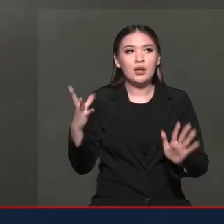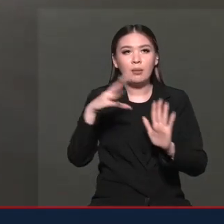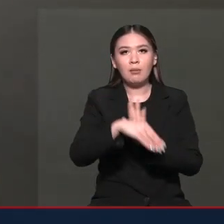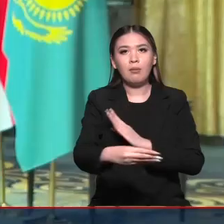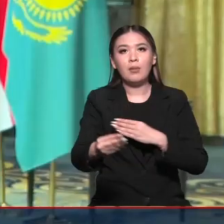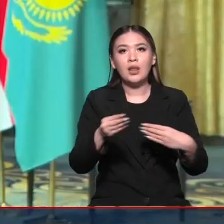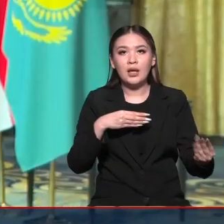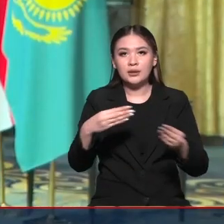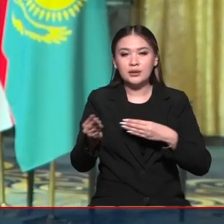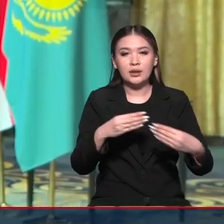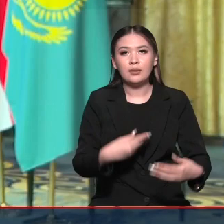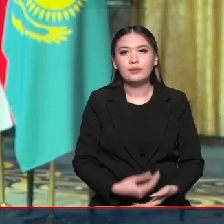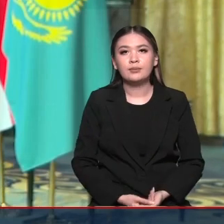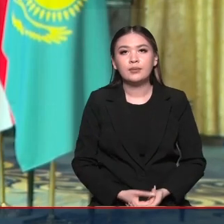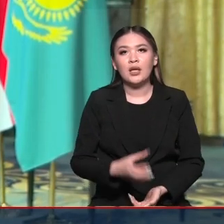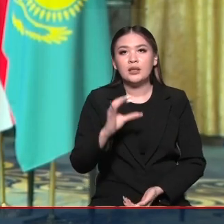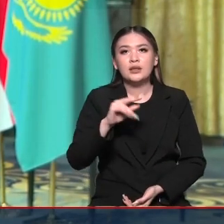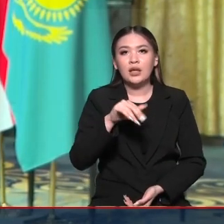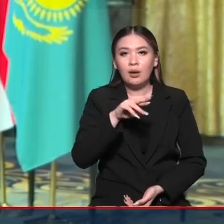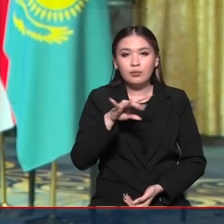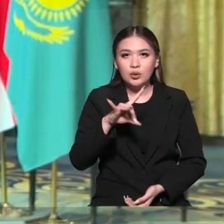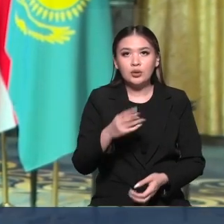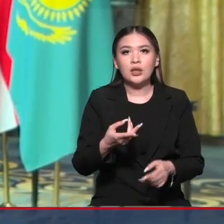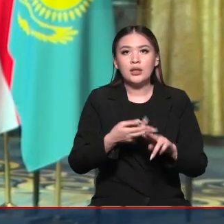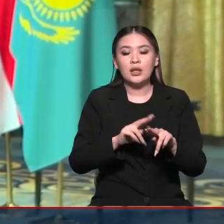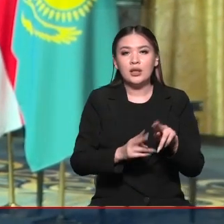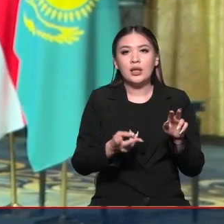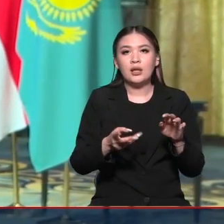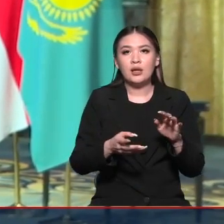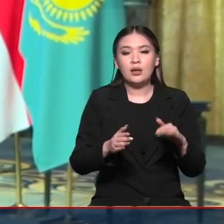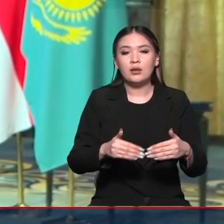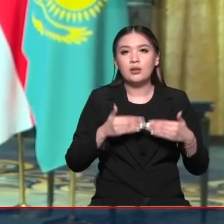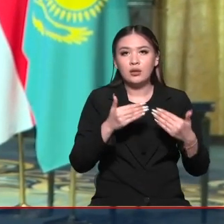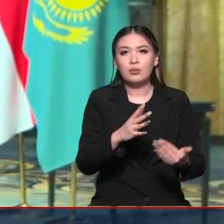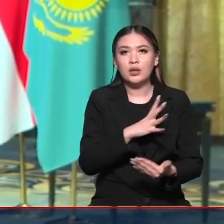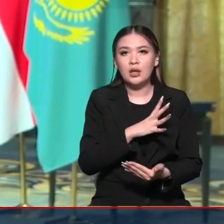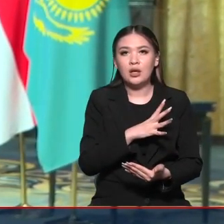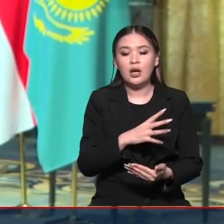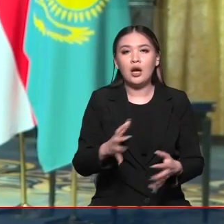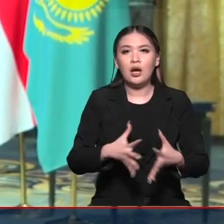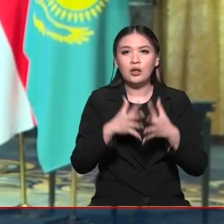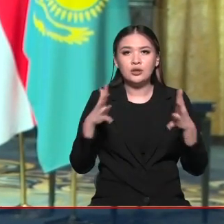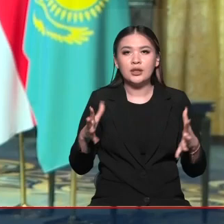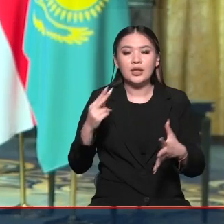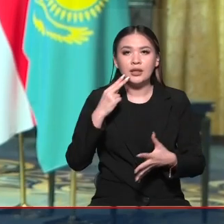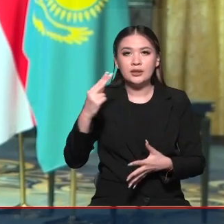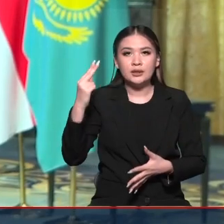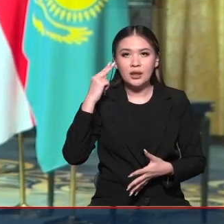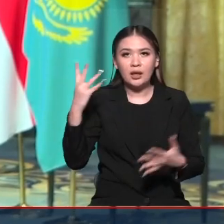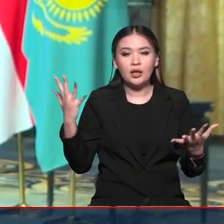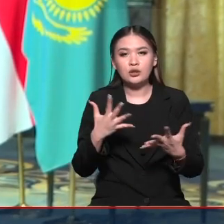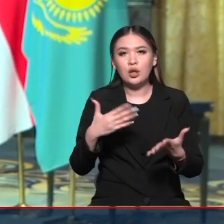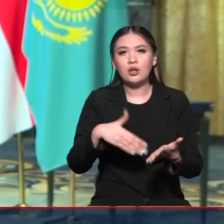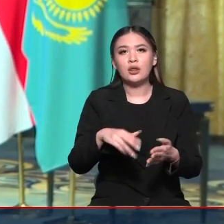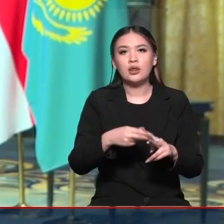пластика. Для сингапурского бизнеса очень интересно. Почему? Потому что рядом с нами находится огромный Китай, который потребляет все эти